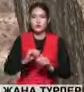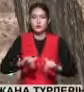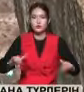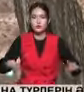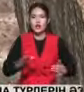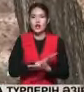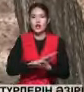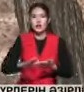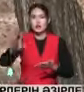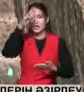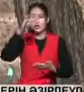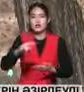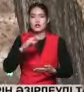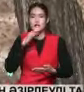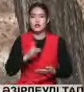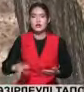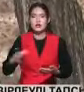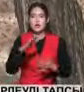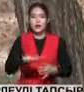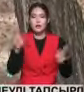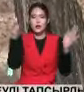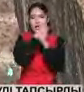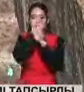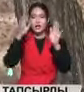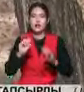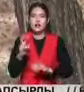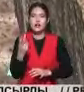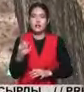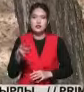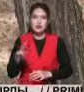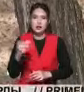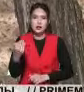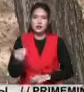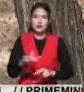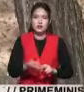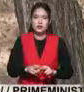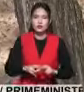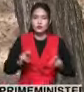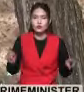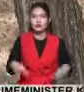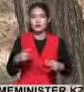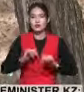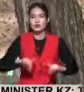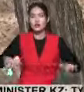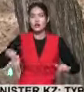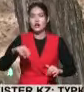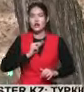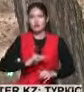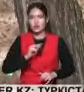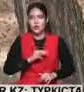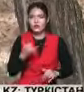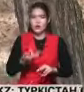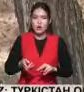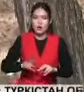«Таза Қазақстан» республикалық экологиялық акцияны жүзеге асыру мақсатында және Астана